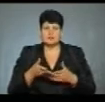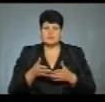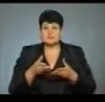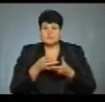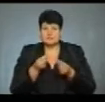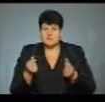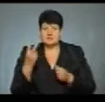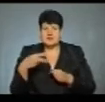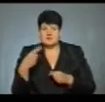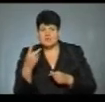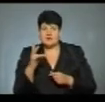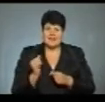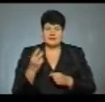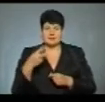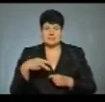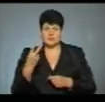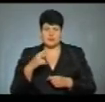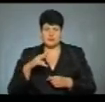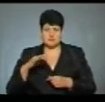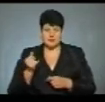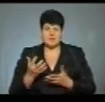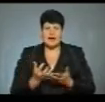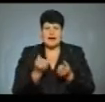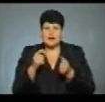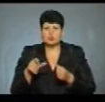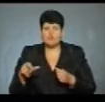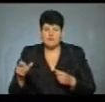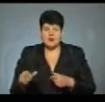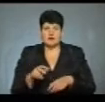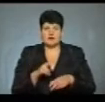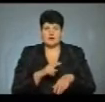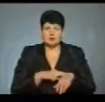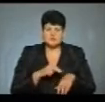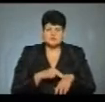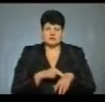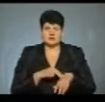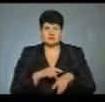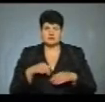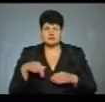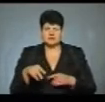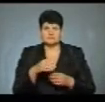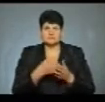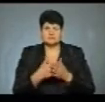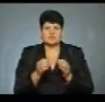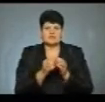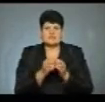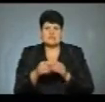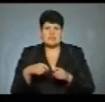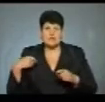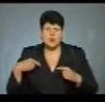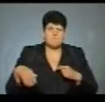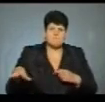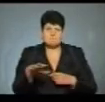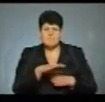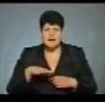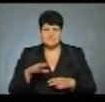ніч з 21 на 22 листопада. Рятувальники, поліцейські та кінологи прийшли близько 10 кілометрів і обстежили ставок